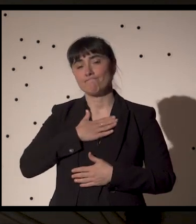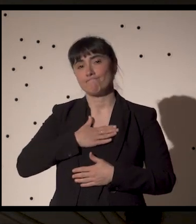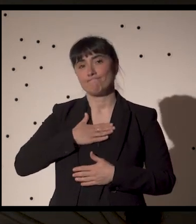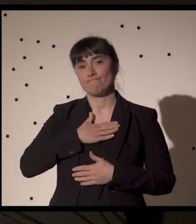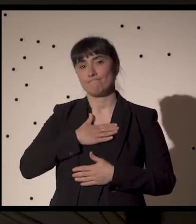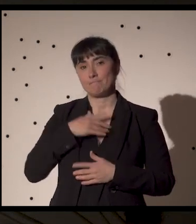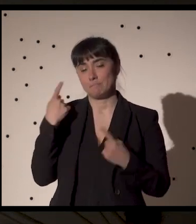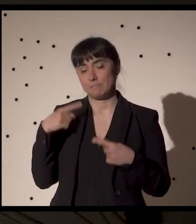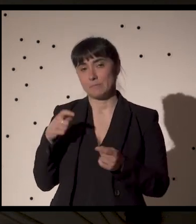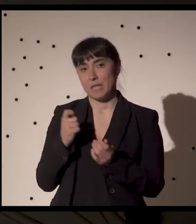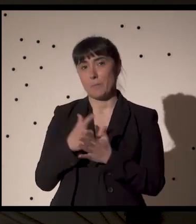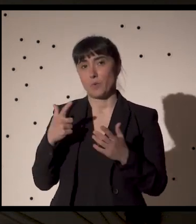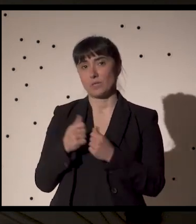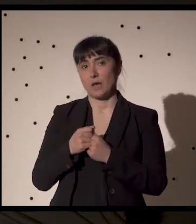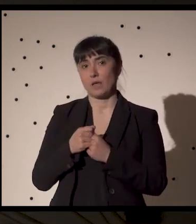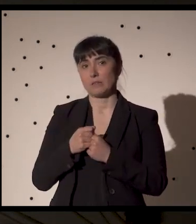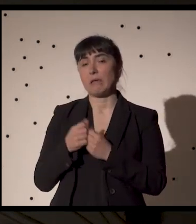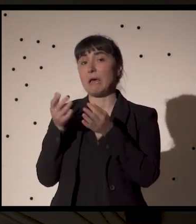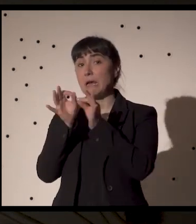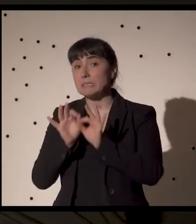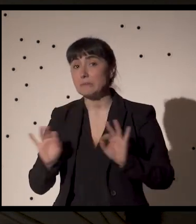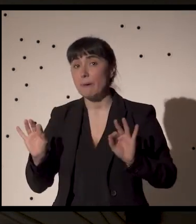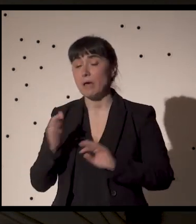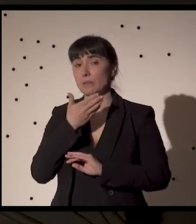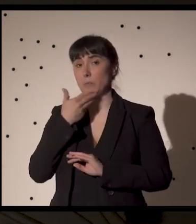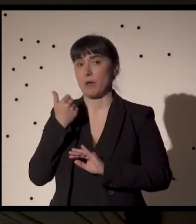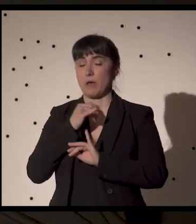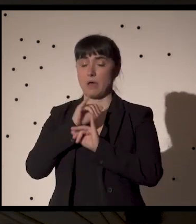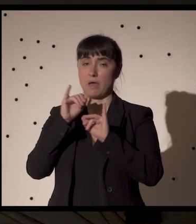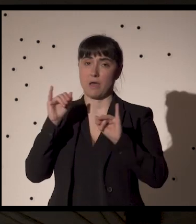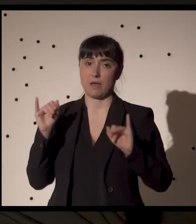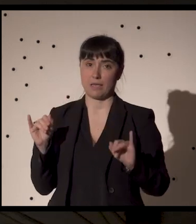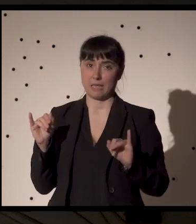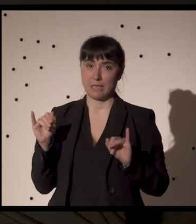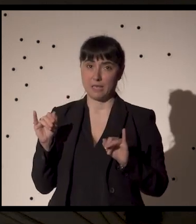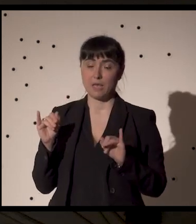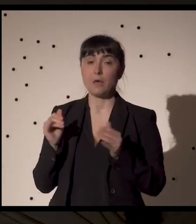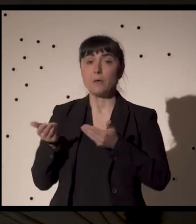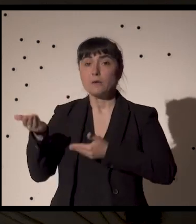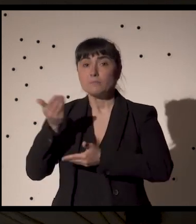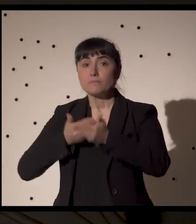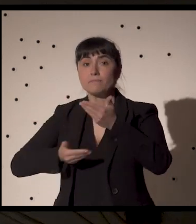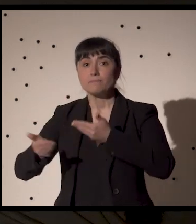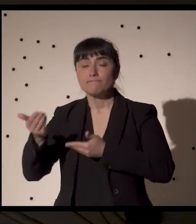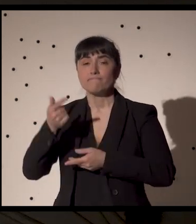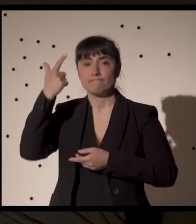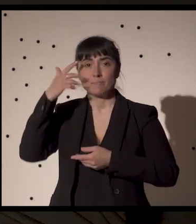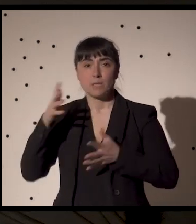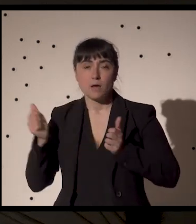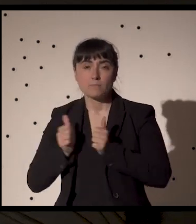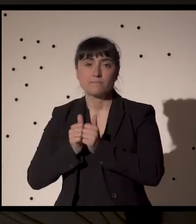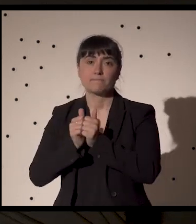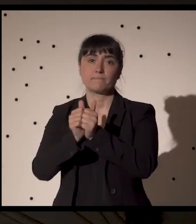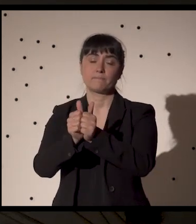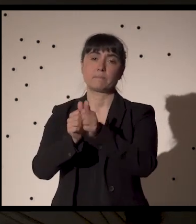meno la il riconoscimento il rispetto e la reciproco basato appunto sulla dedizione comune al teatro